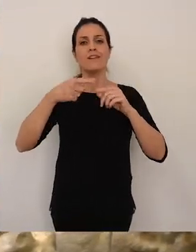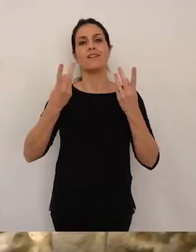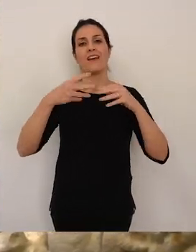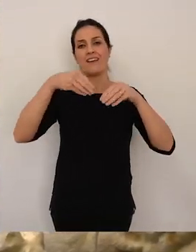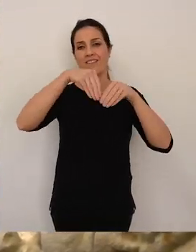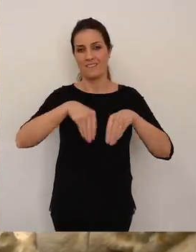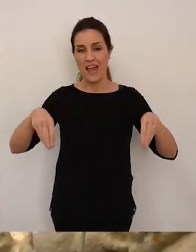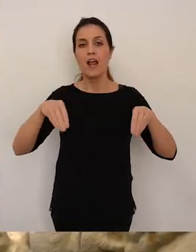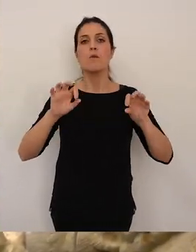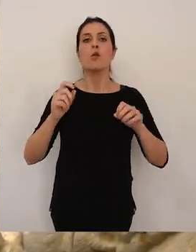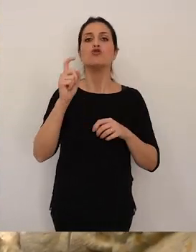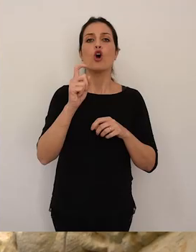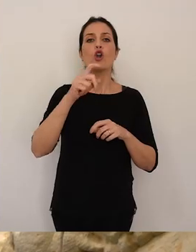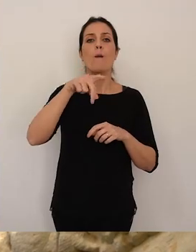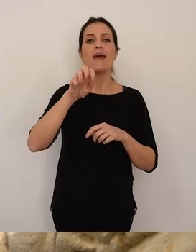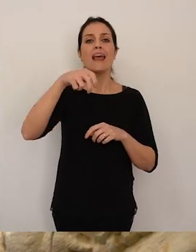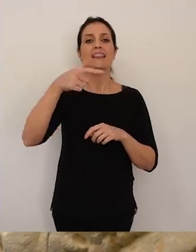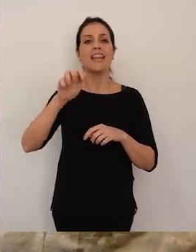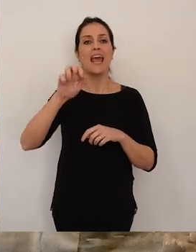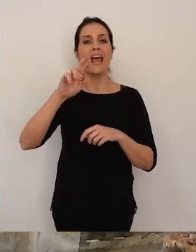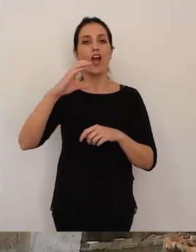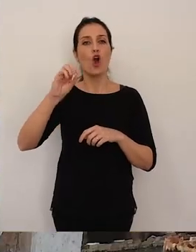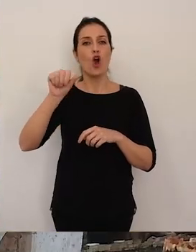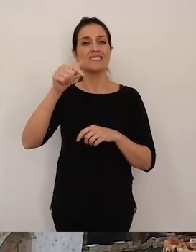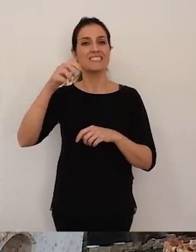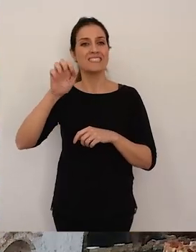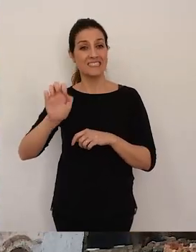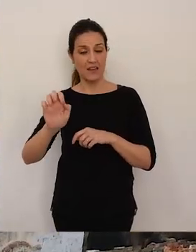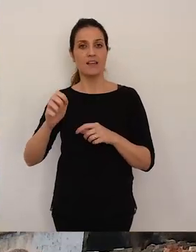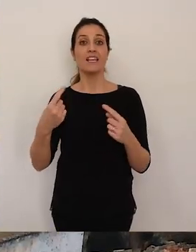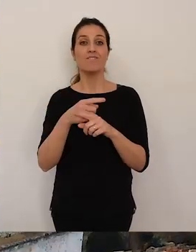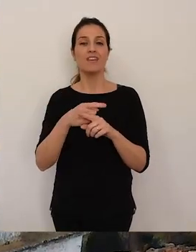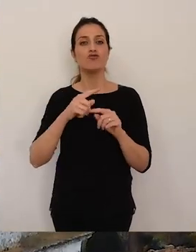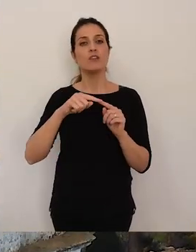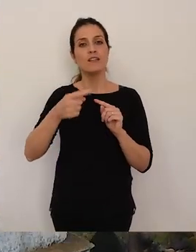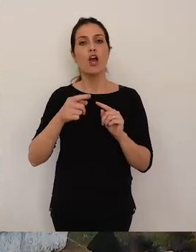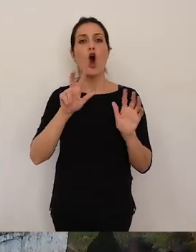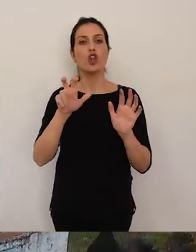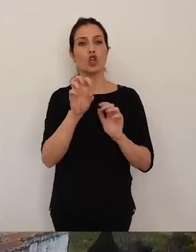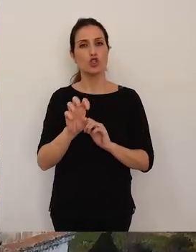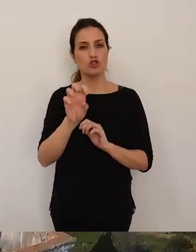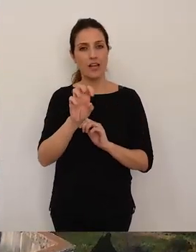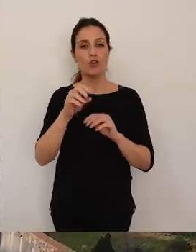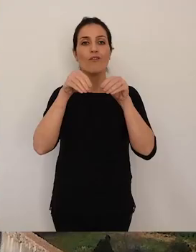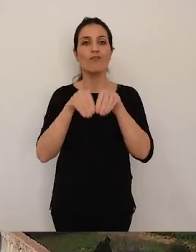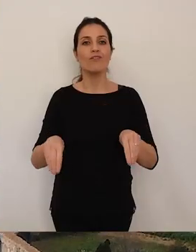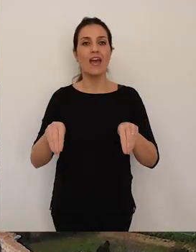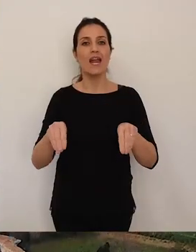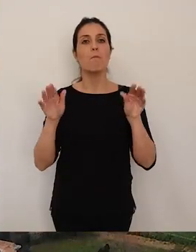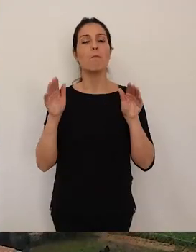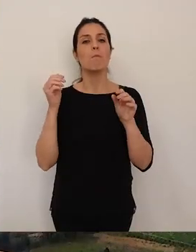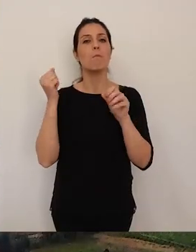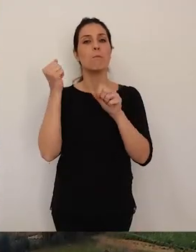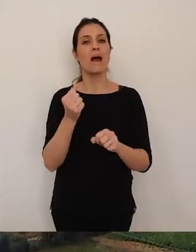teneva il giorno di Pentecoste. All'Ottocento risaliva invece la fiera dedicata al patrono di Tricase, San Vito